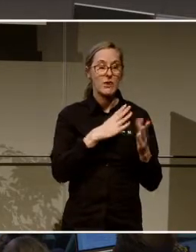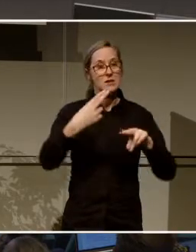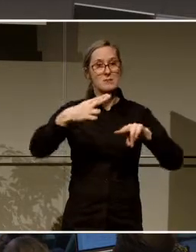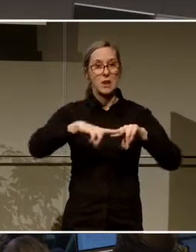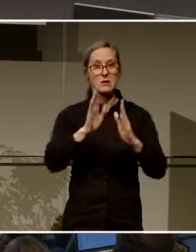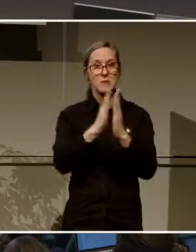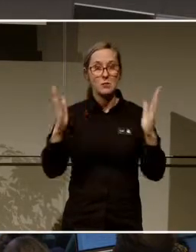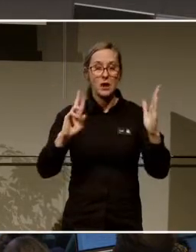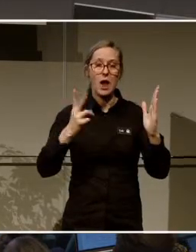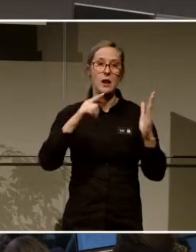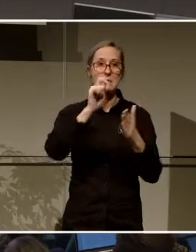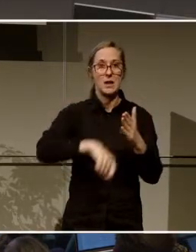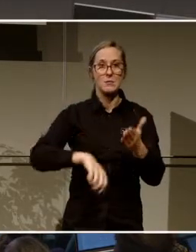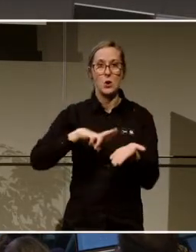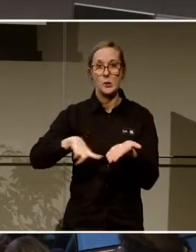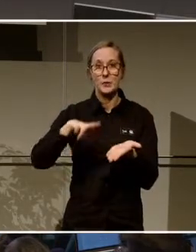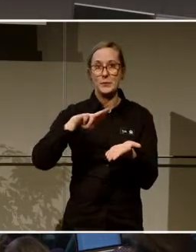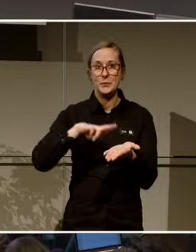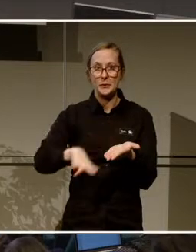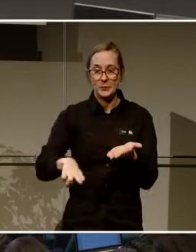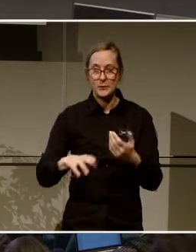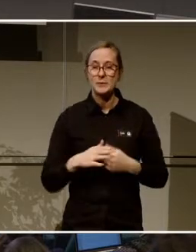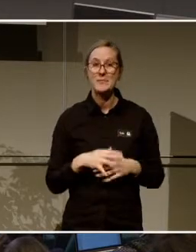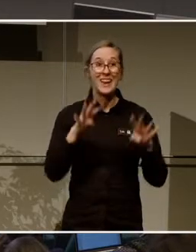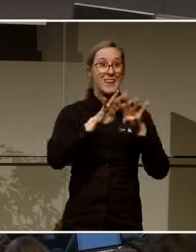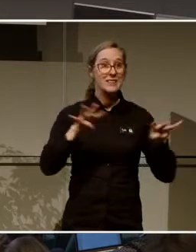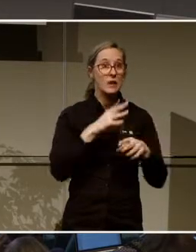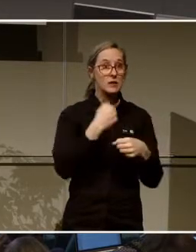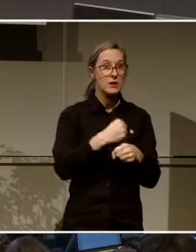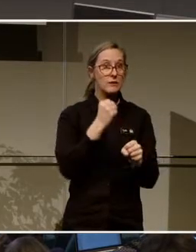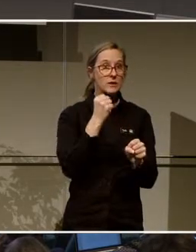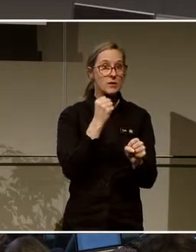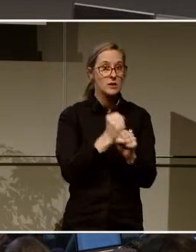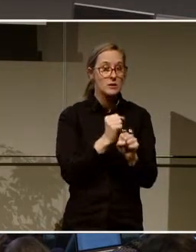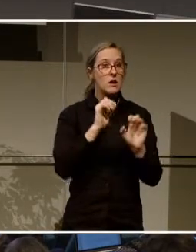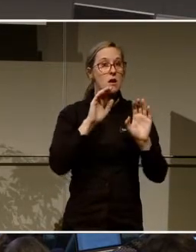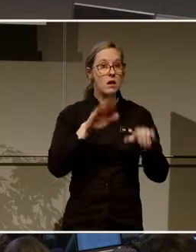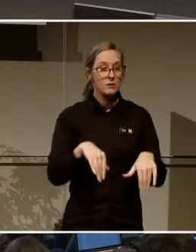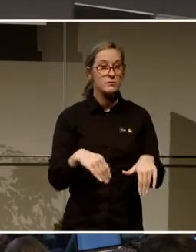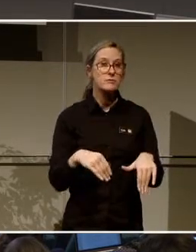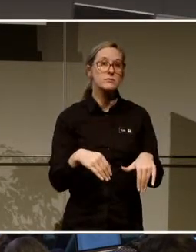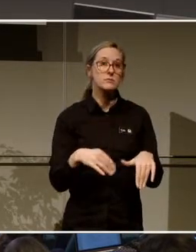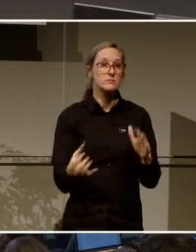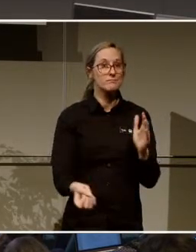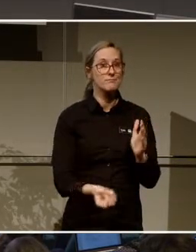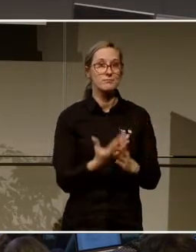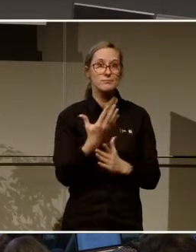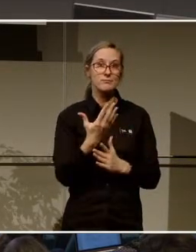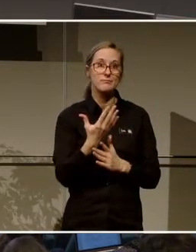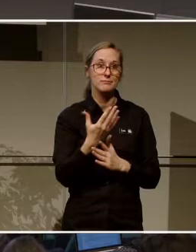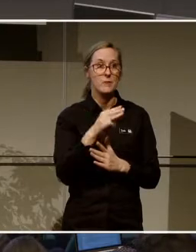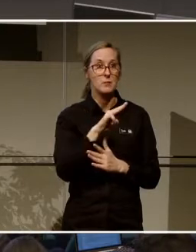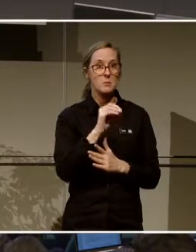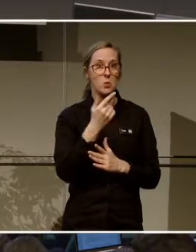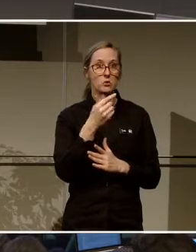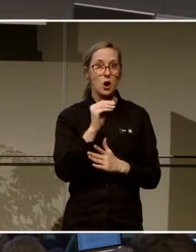ett medborgarkontor. Och det var Internetstiftelsen som möjliggjorde att Digidelcenter i Motala